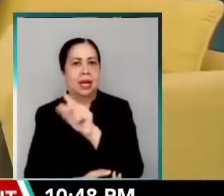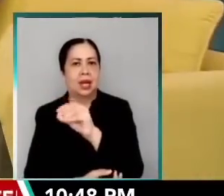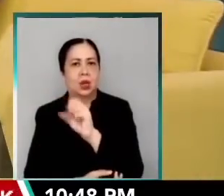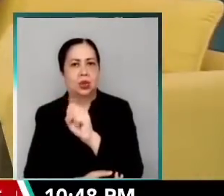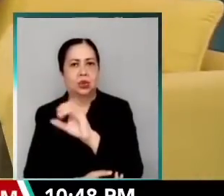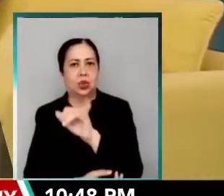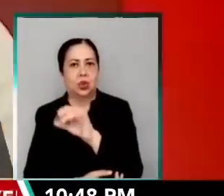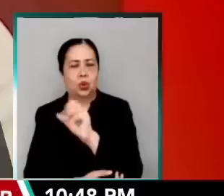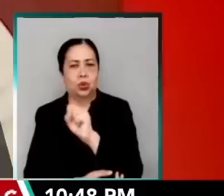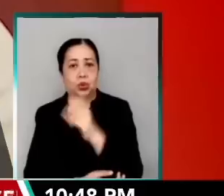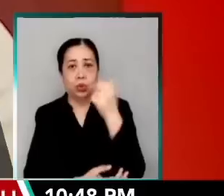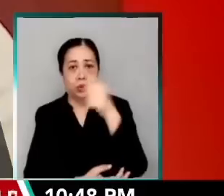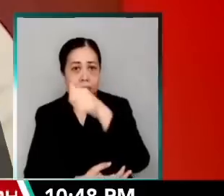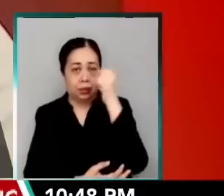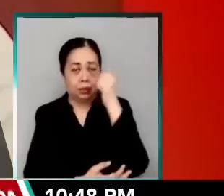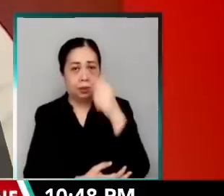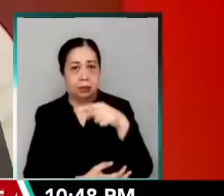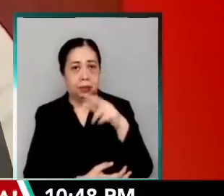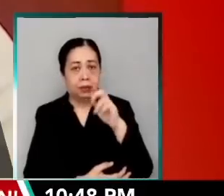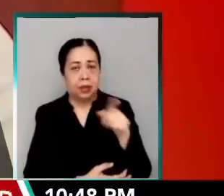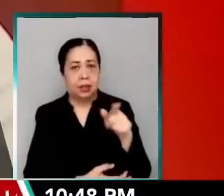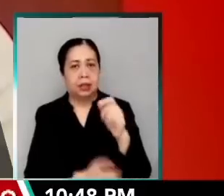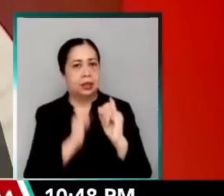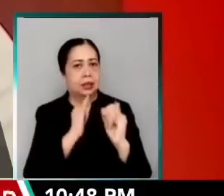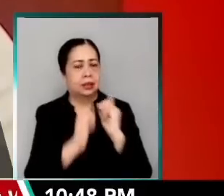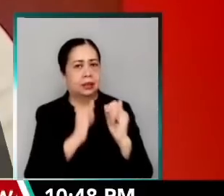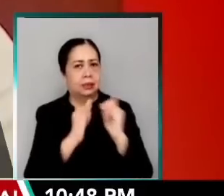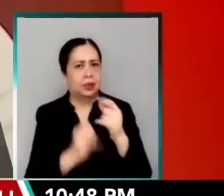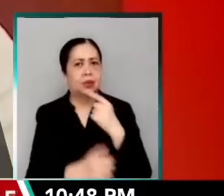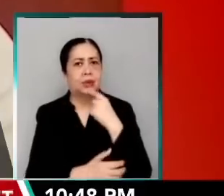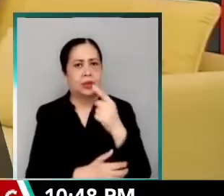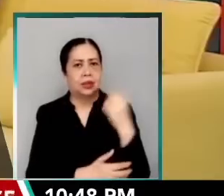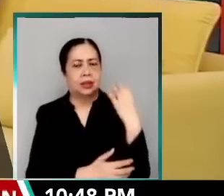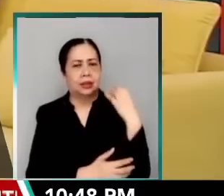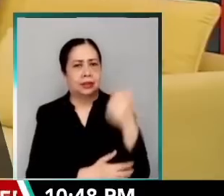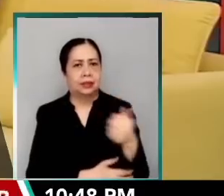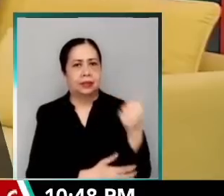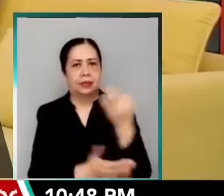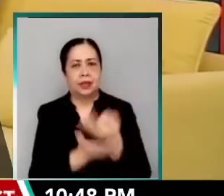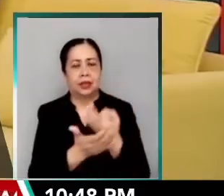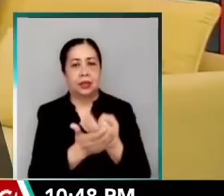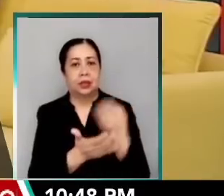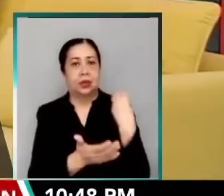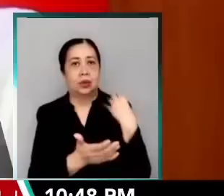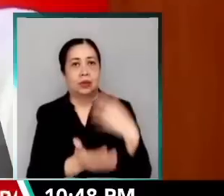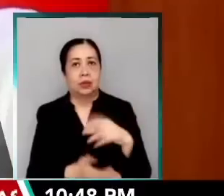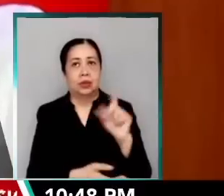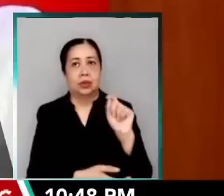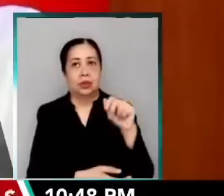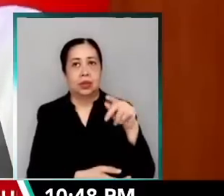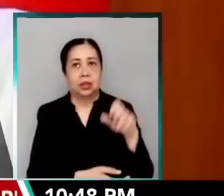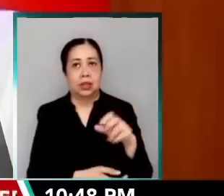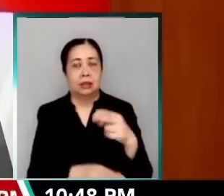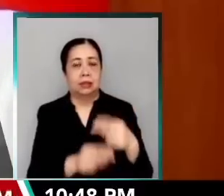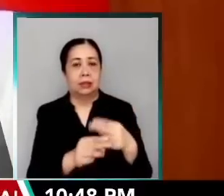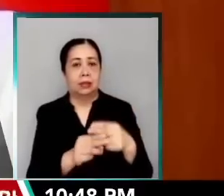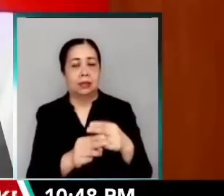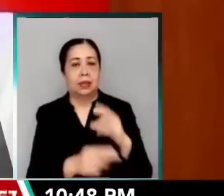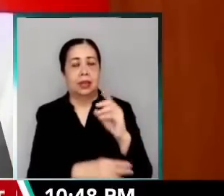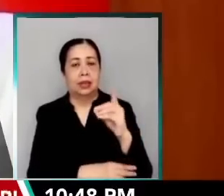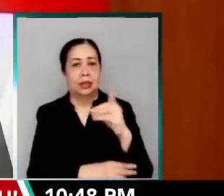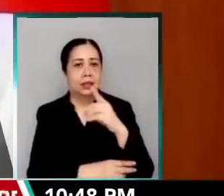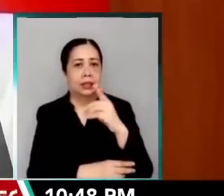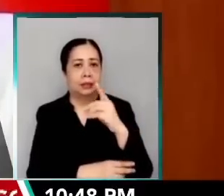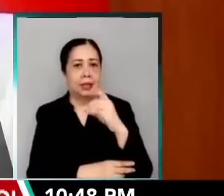Abril, sa panayam ni Boy Abunda, sinabi ng Chief Financial Officer ng Tape Incorporated na si Dapitan City Mayor